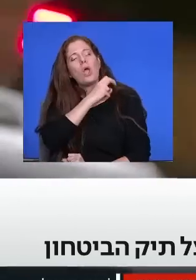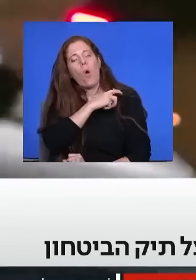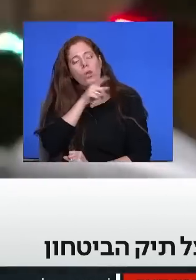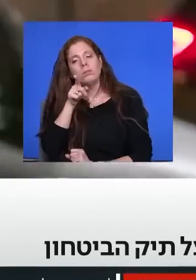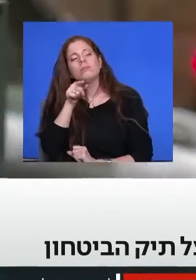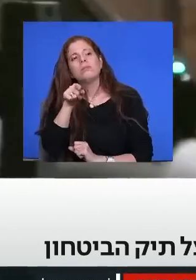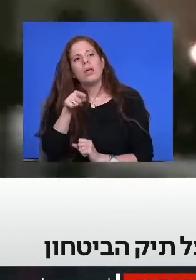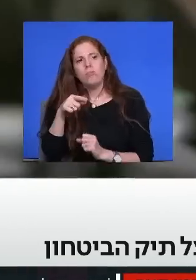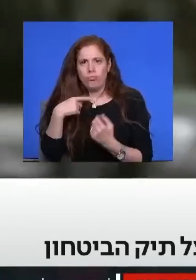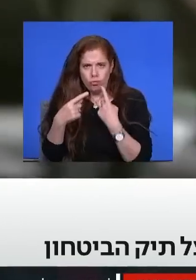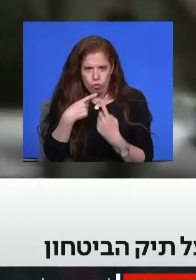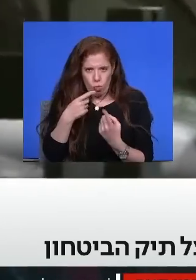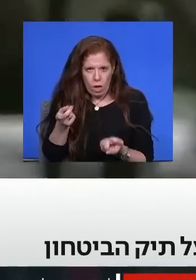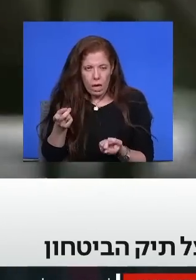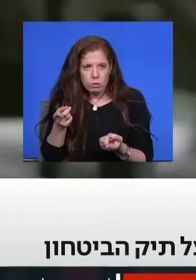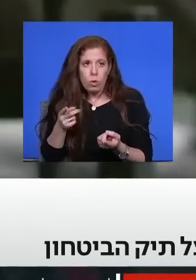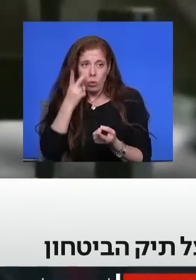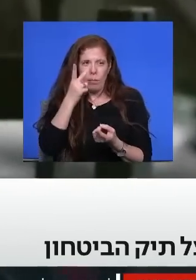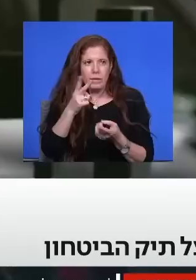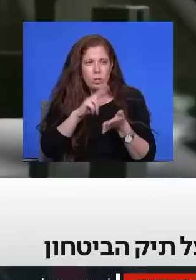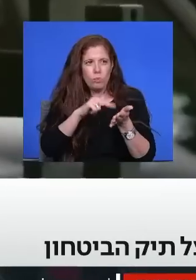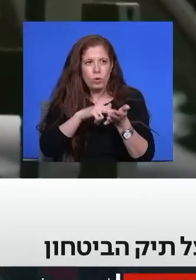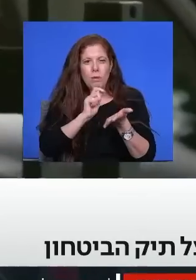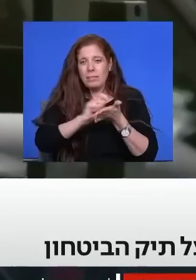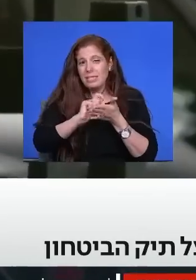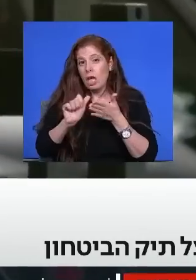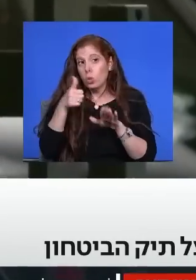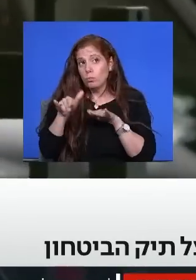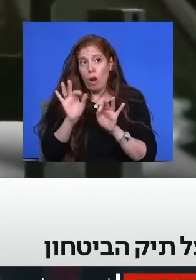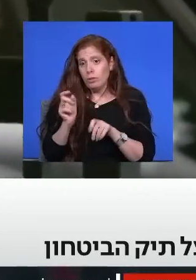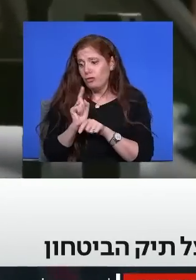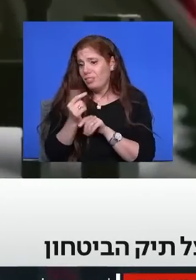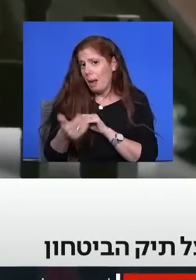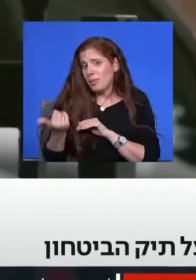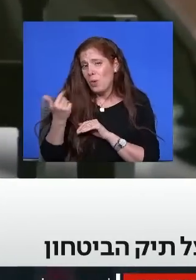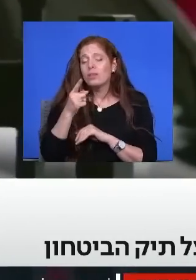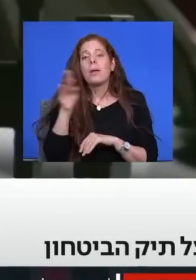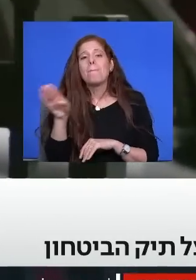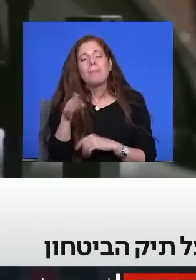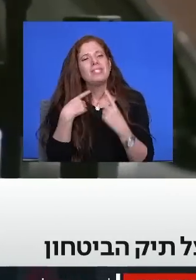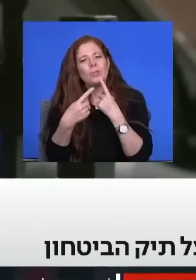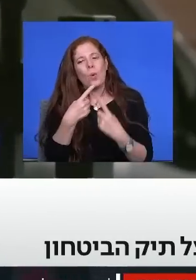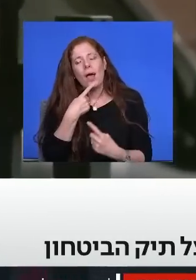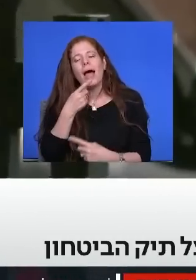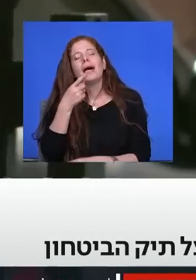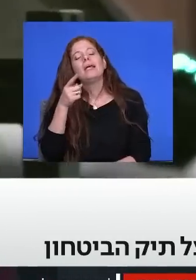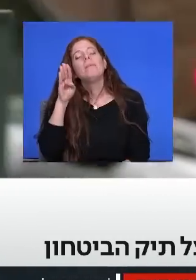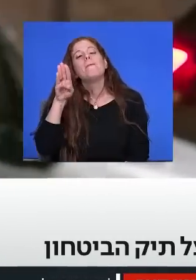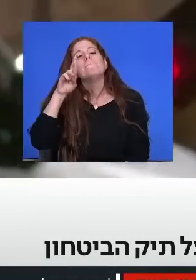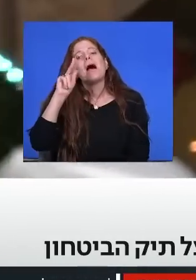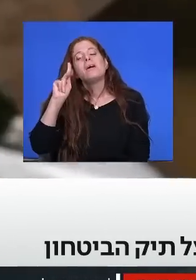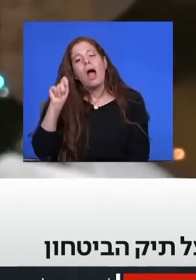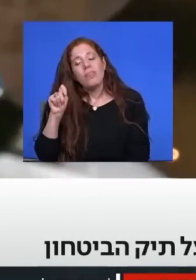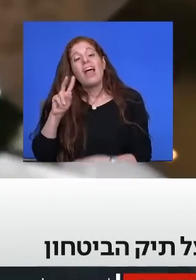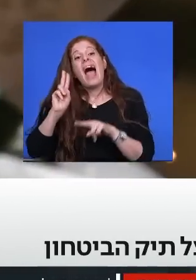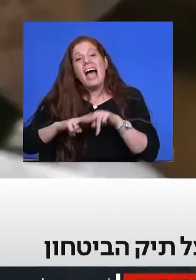שהוא, הנה רואים את התמונות ממשרד ראש הממשלה ממש לפני רגעים אחדים. נתניהו משוחח עם גלנט, עם ברקת, אחרי שהוא שוחח